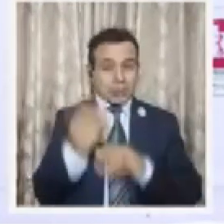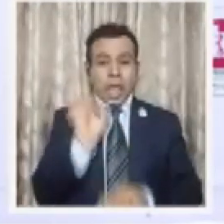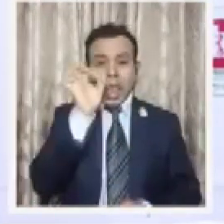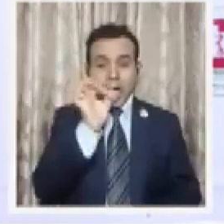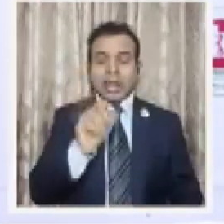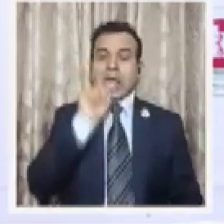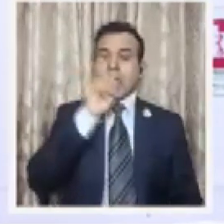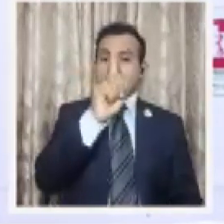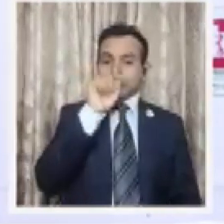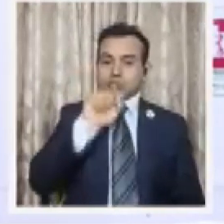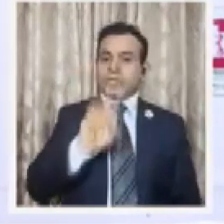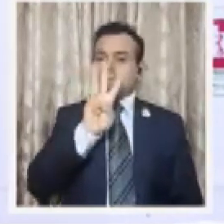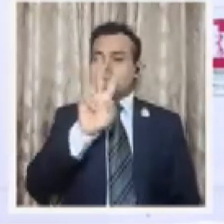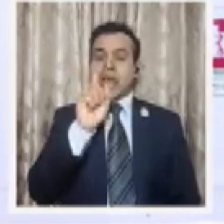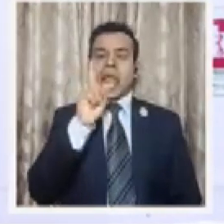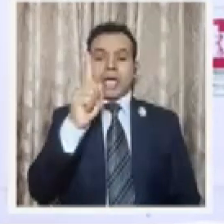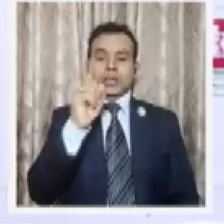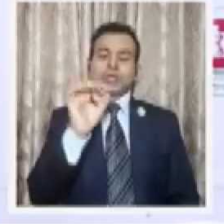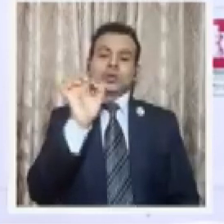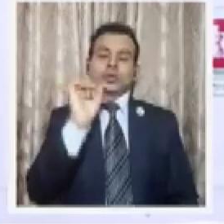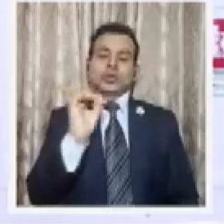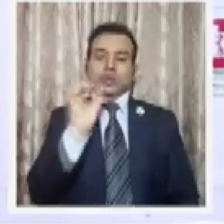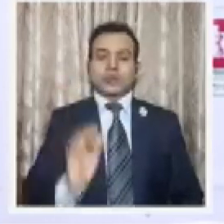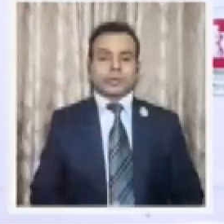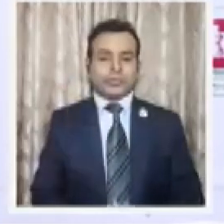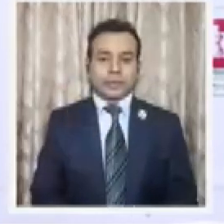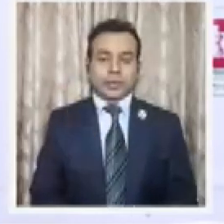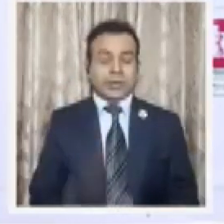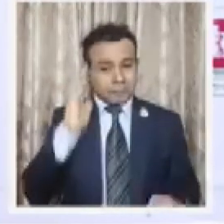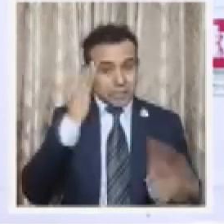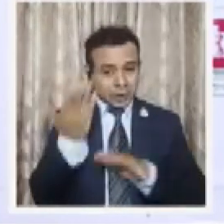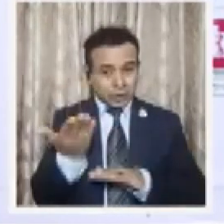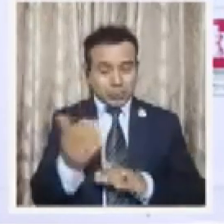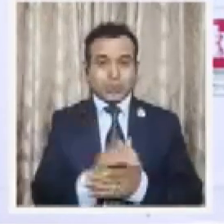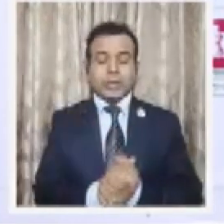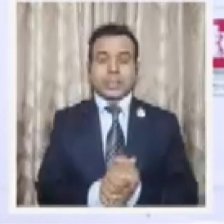করলেন। শনাক্ত বিবেচনায় মৃত্যুর হার 1.310%।